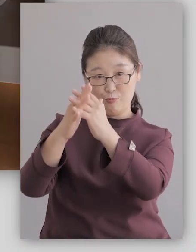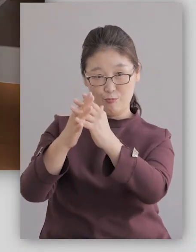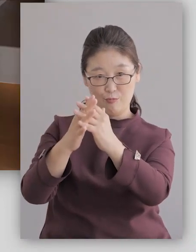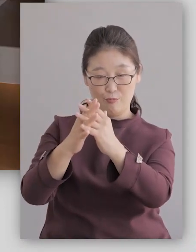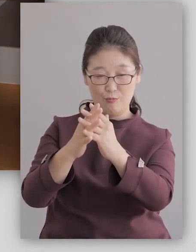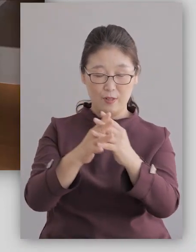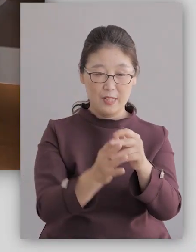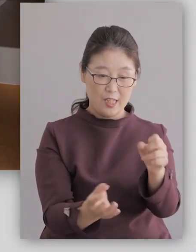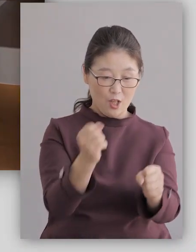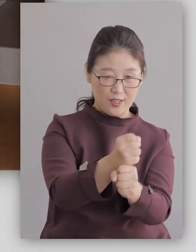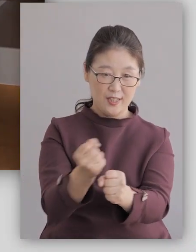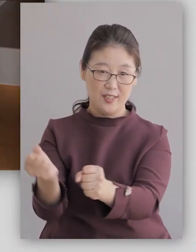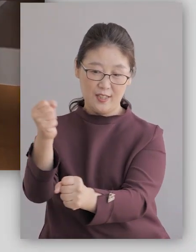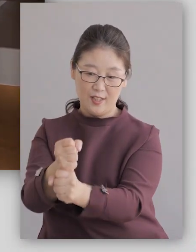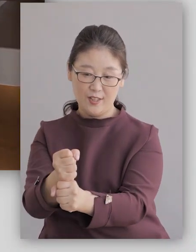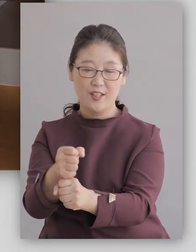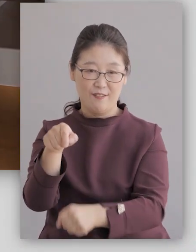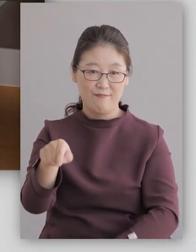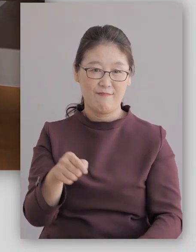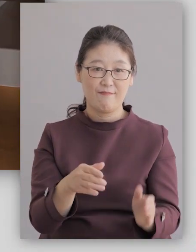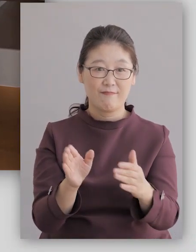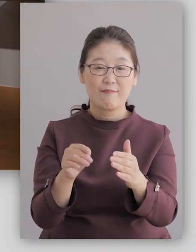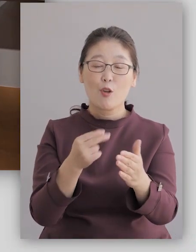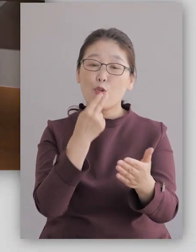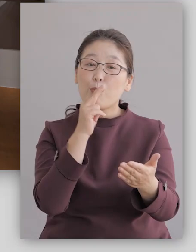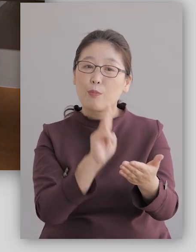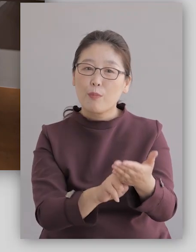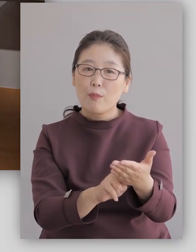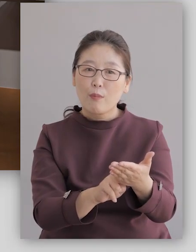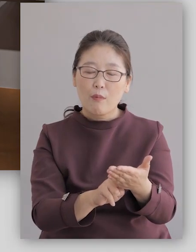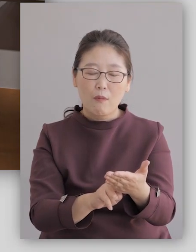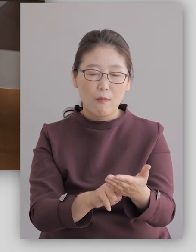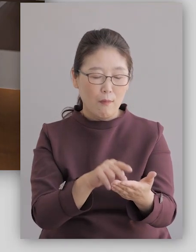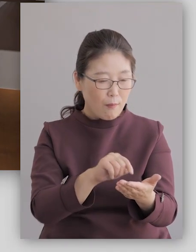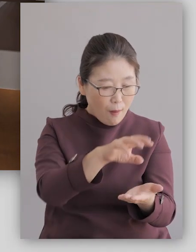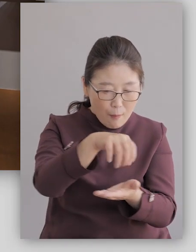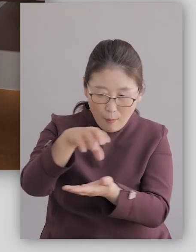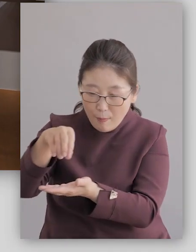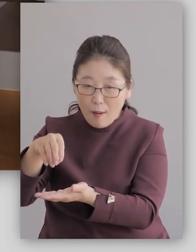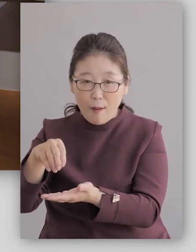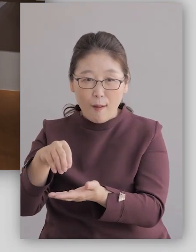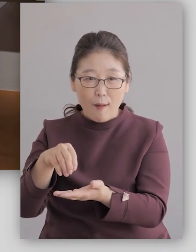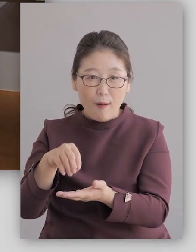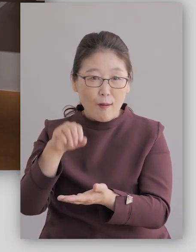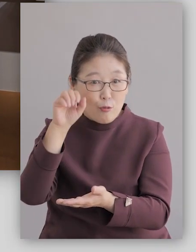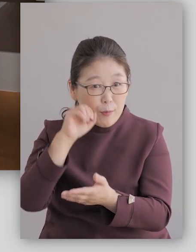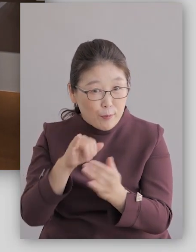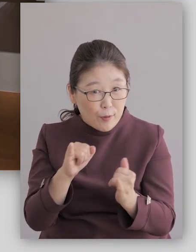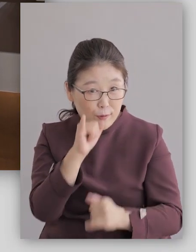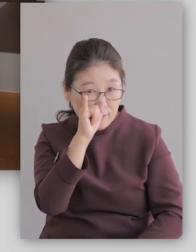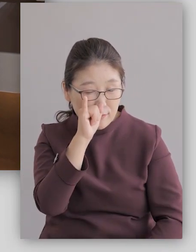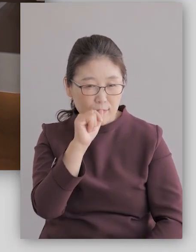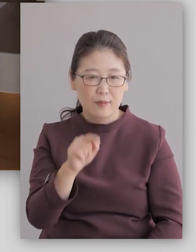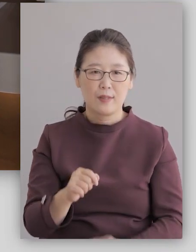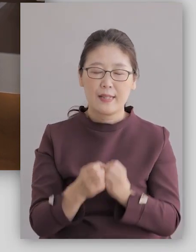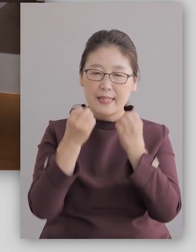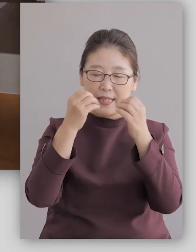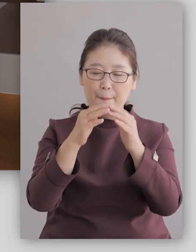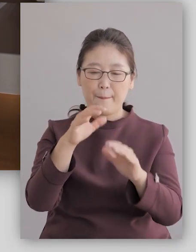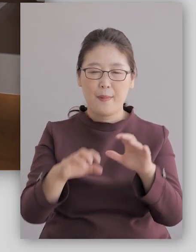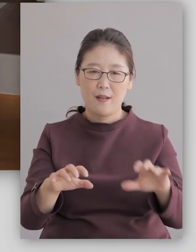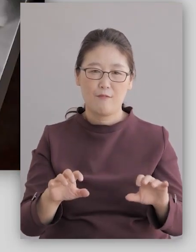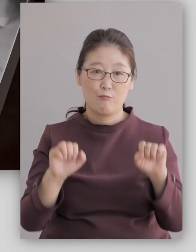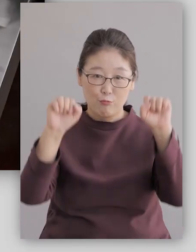되는데요. 우표는 굉장히 지금도 취미로 모으시는 분들이 있죠. 이때 보면 새마을운동 우표가